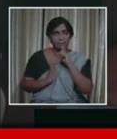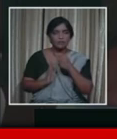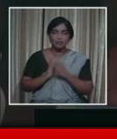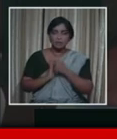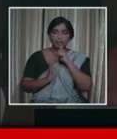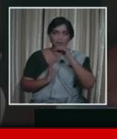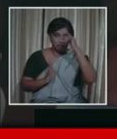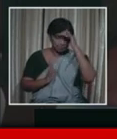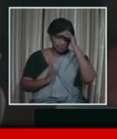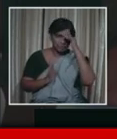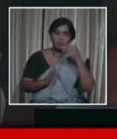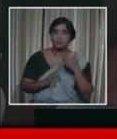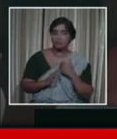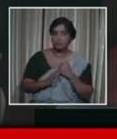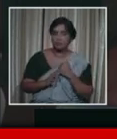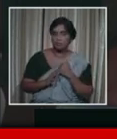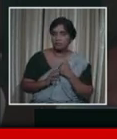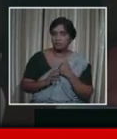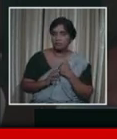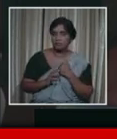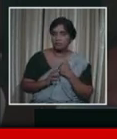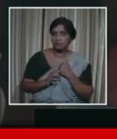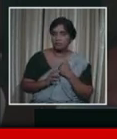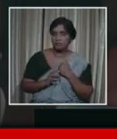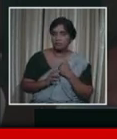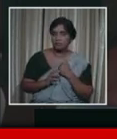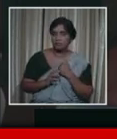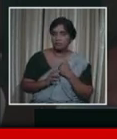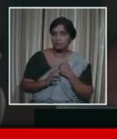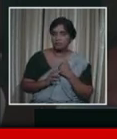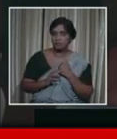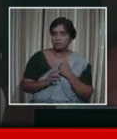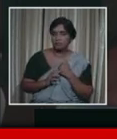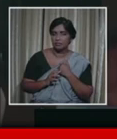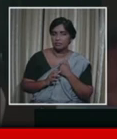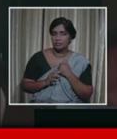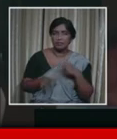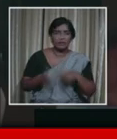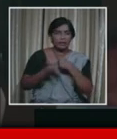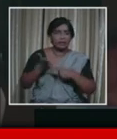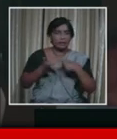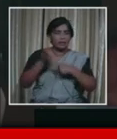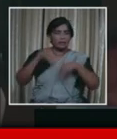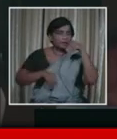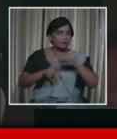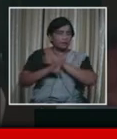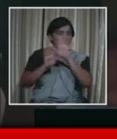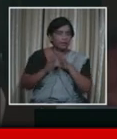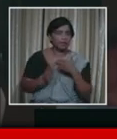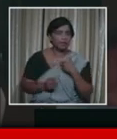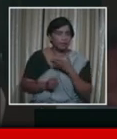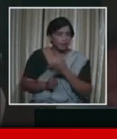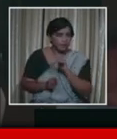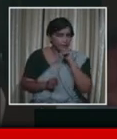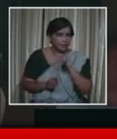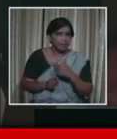කතානායකතුමනි. මම මට නම් සම්පූර්ණයෙන්ම මේ සම්පූර්ණ දේශපාලන සංස්කෘතියම පිළිබඳව තියෙන්නේ